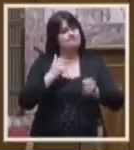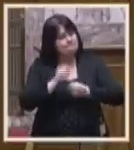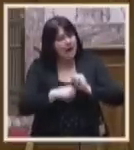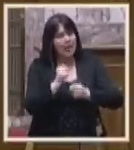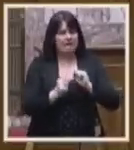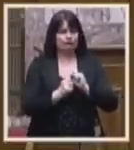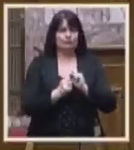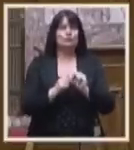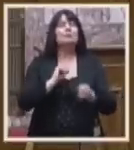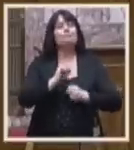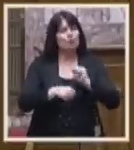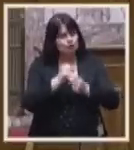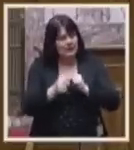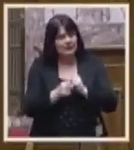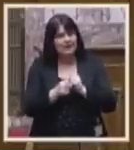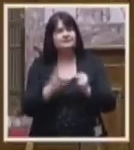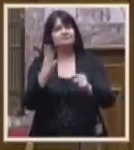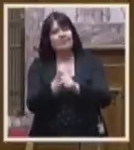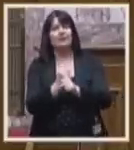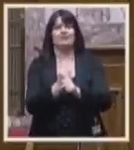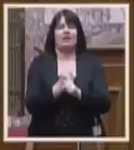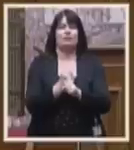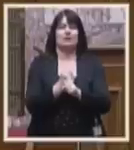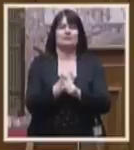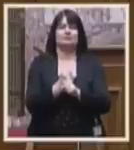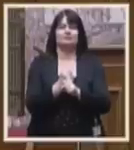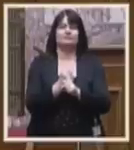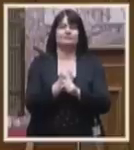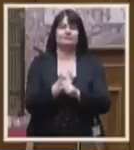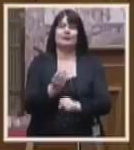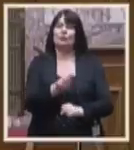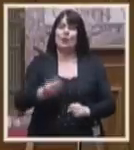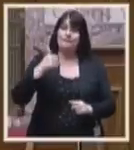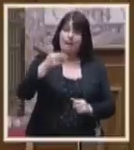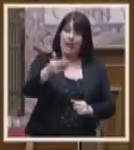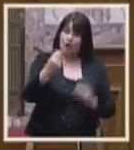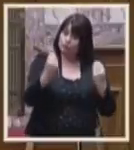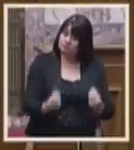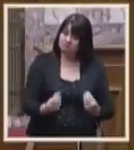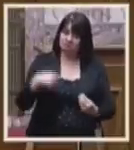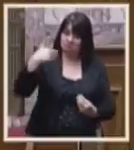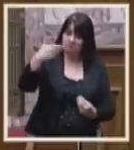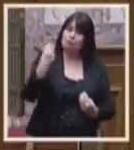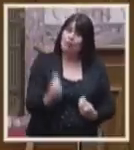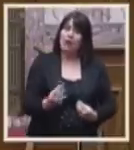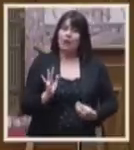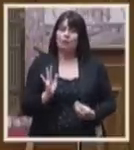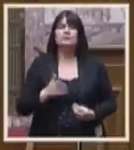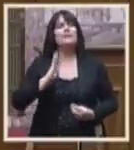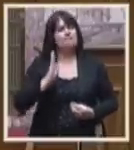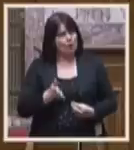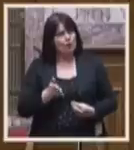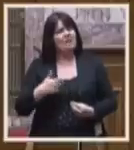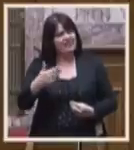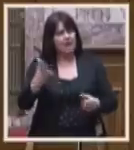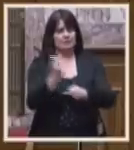οι προσπάθειες θα μας φέρουν και θα μας φέρουν σε έναν καλύτερο μέλλον, σε ένα καλύτερο αύριο και ότι μπορούμε και θα τα